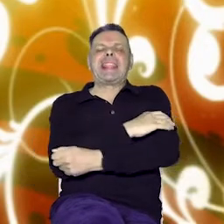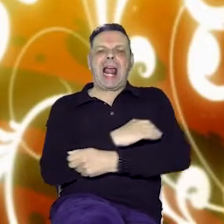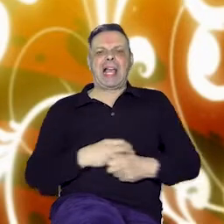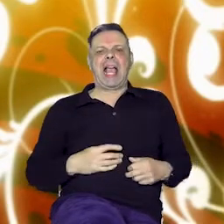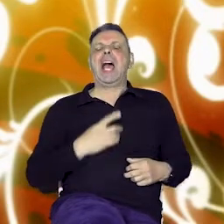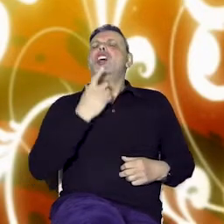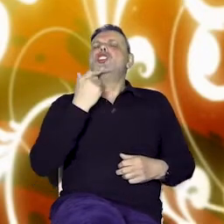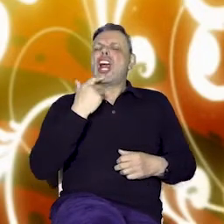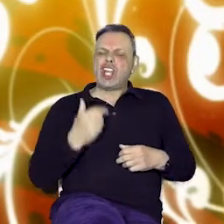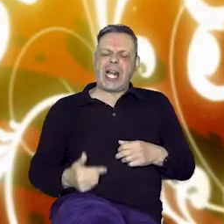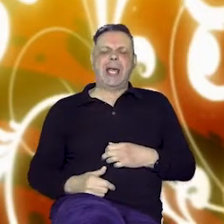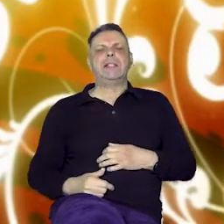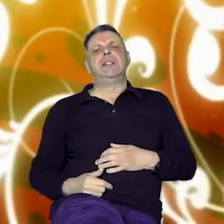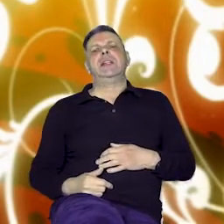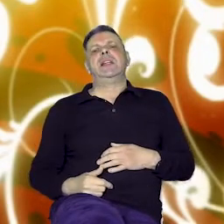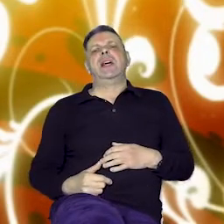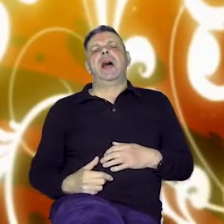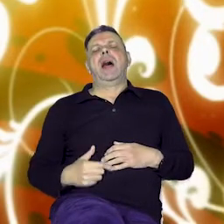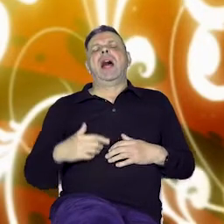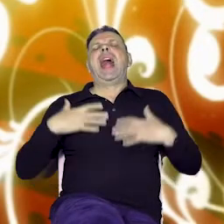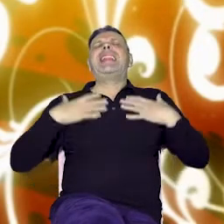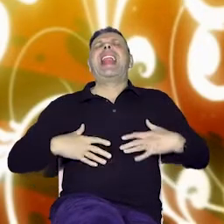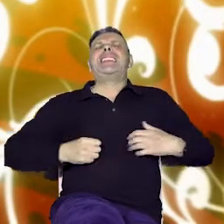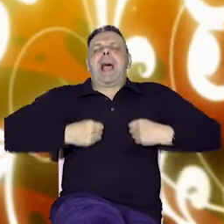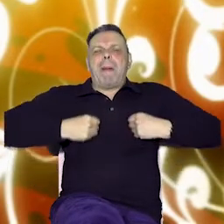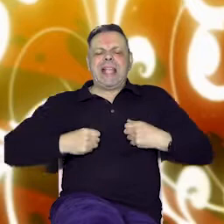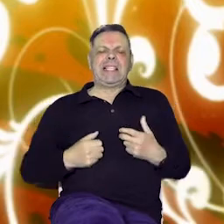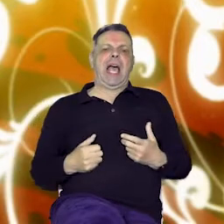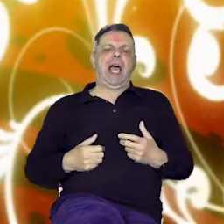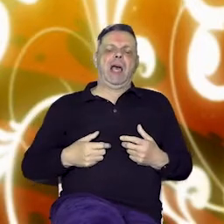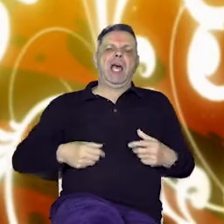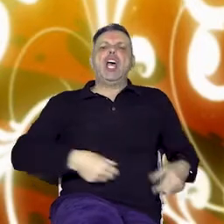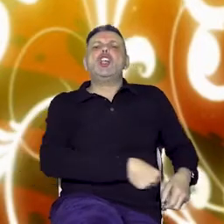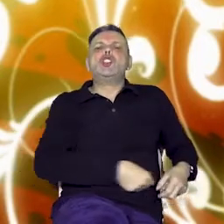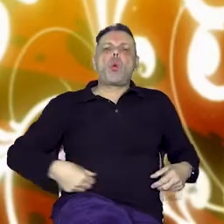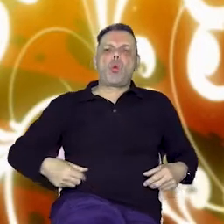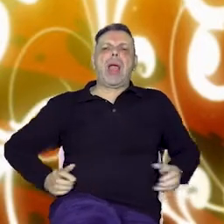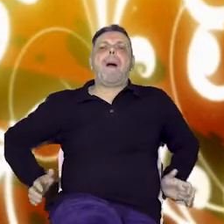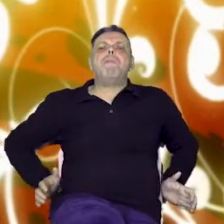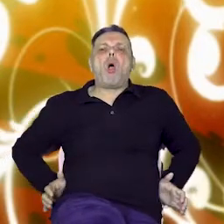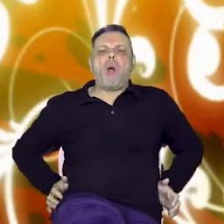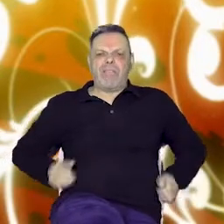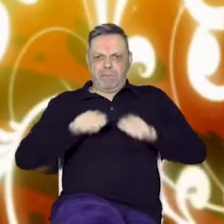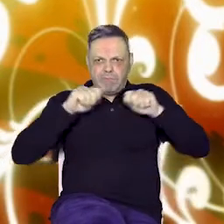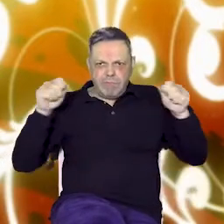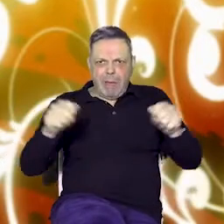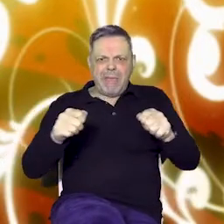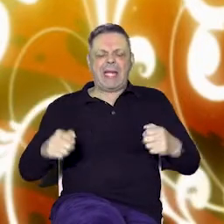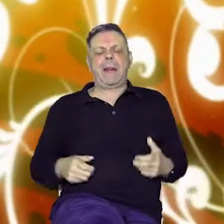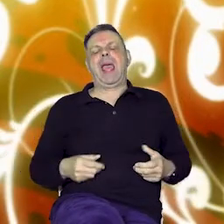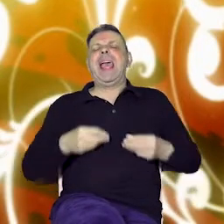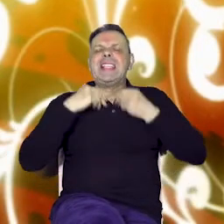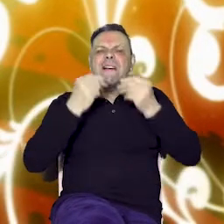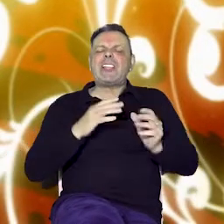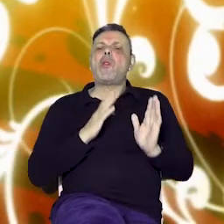glukoze krvi, mjerenje indeksa tjelesne mase, mjerenje opsega struka i bokova. Vršit će se savjetovanje o